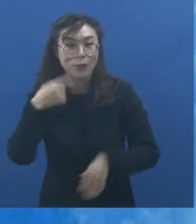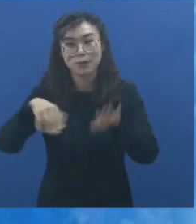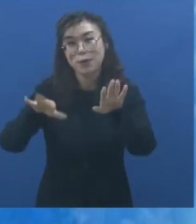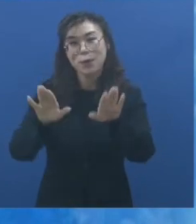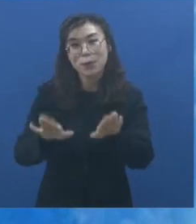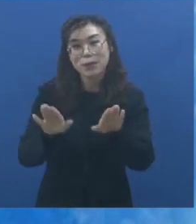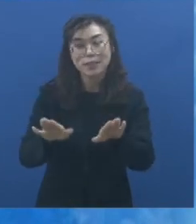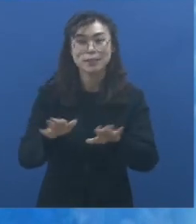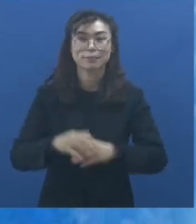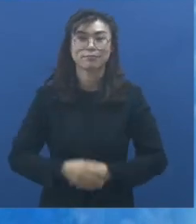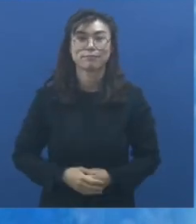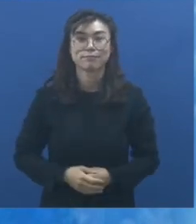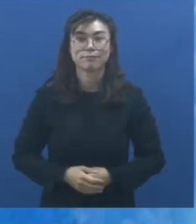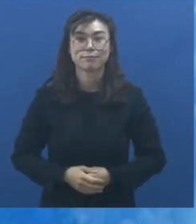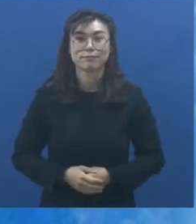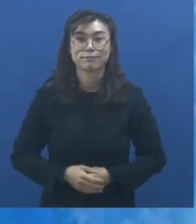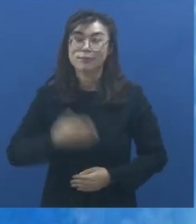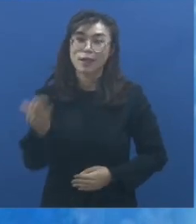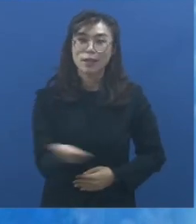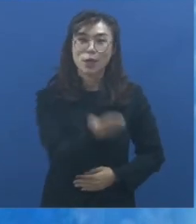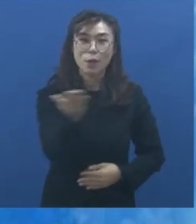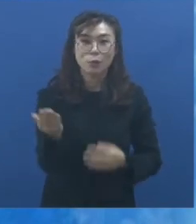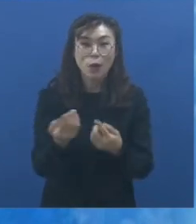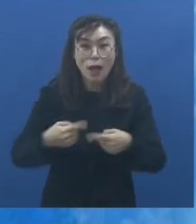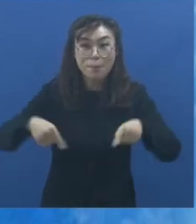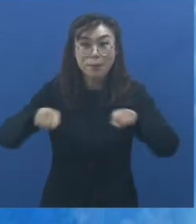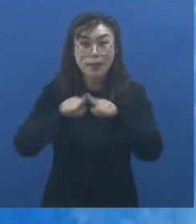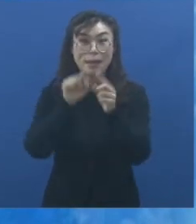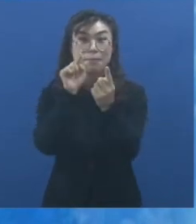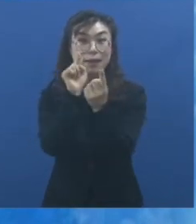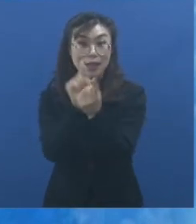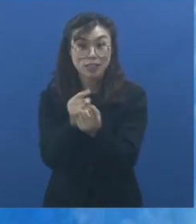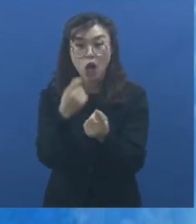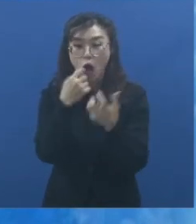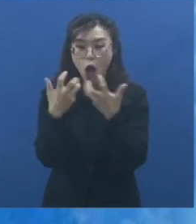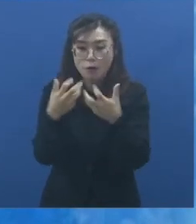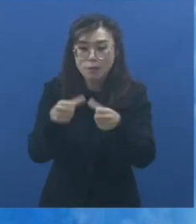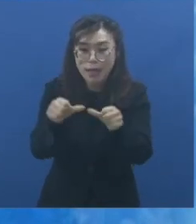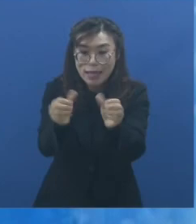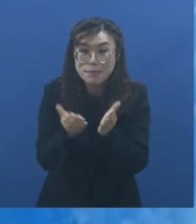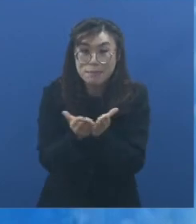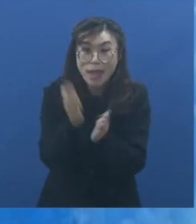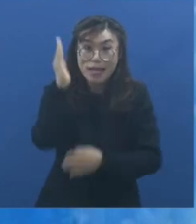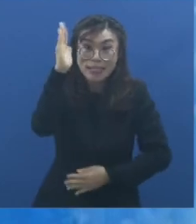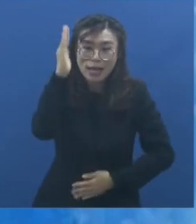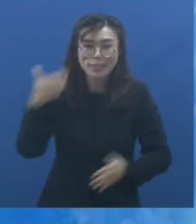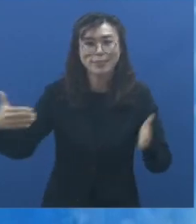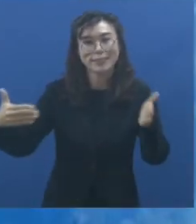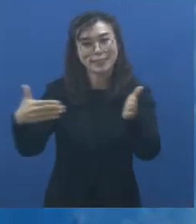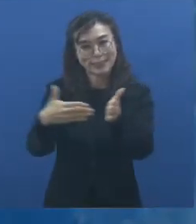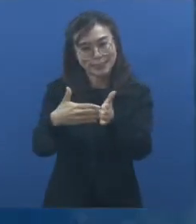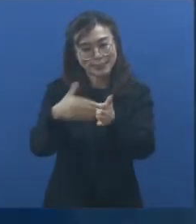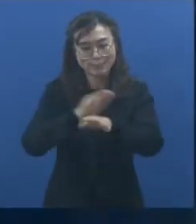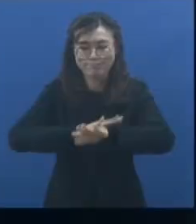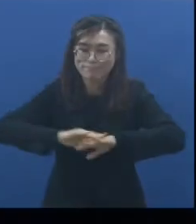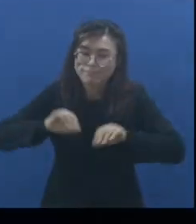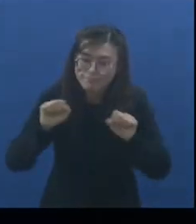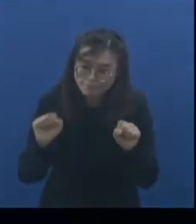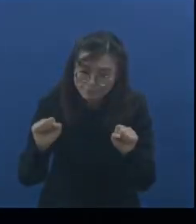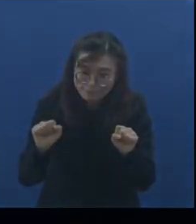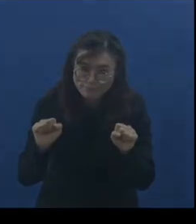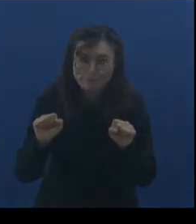어 여러분들 하고 만나서 쇄빙선 얘기하는건 여기까지입니다 자 아니 계세요